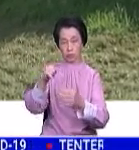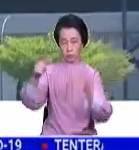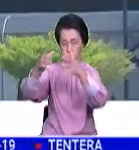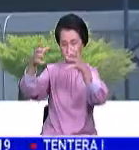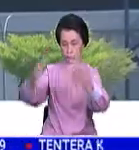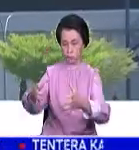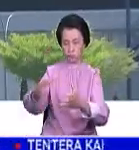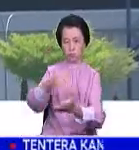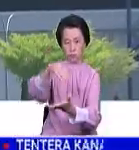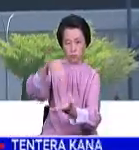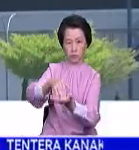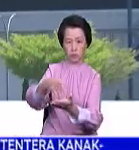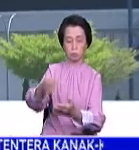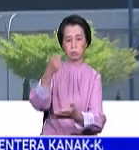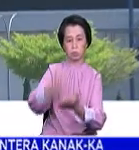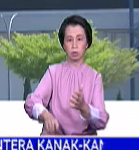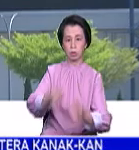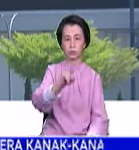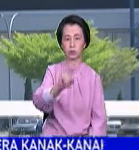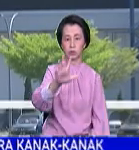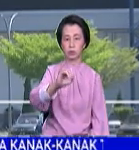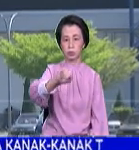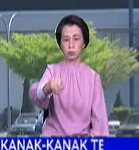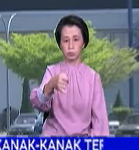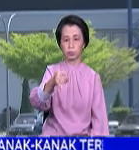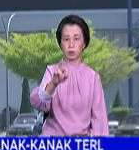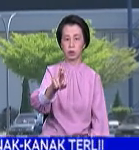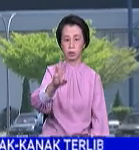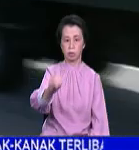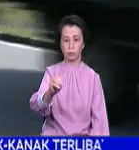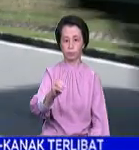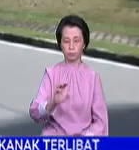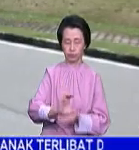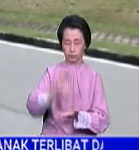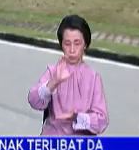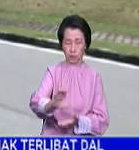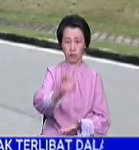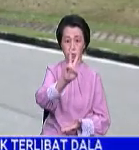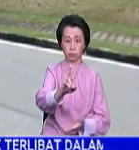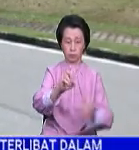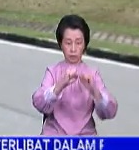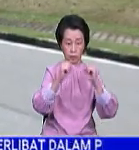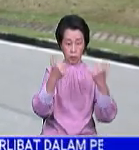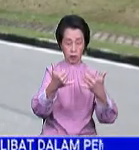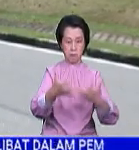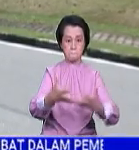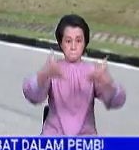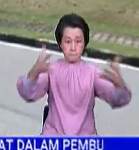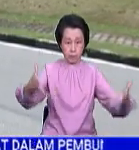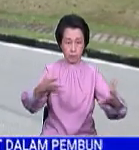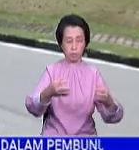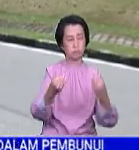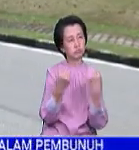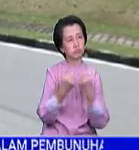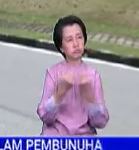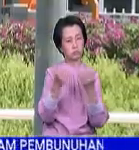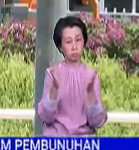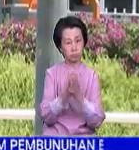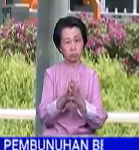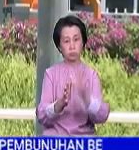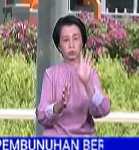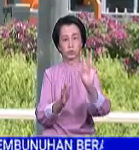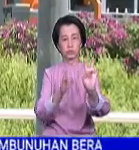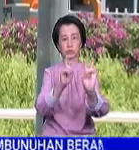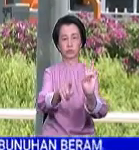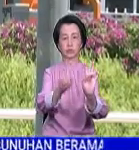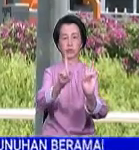dan hub logistik bernilai 55 juta ringgit. Pelaburan dua syarikat gergasi di KHTP dengan jumlah keseluruhan